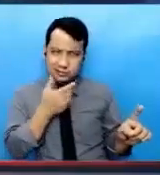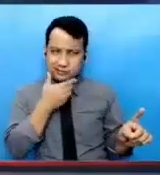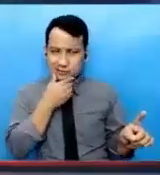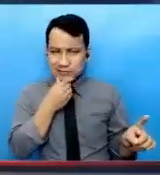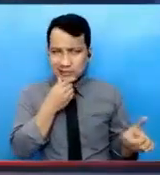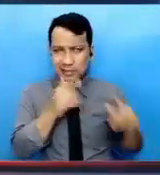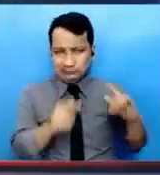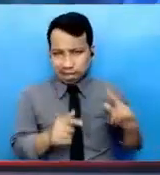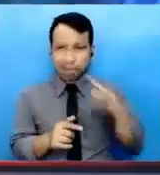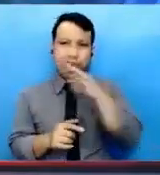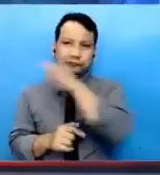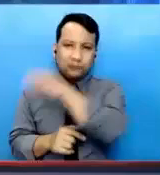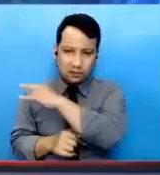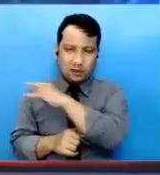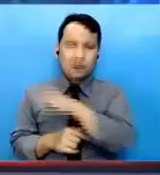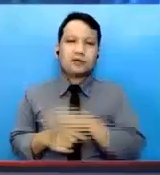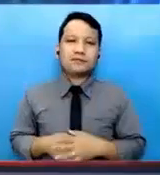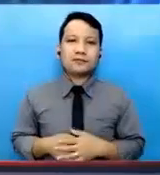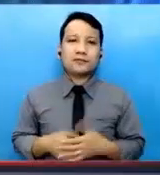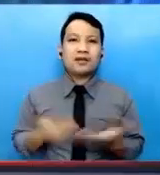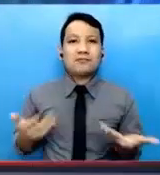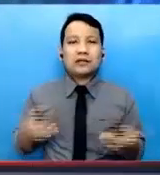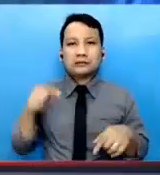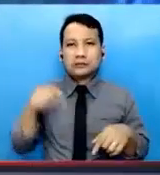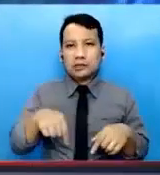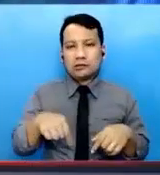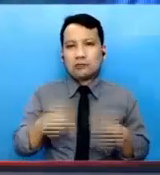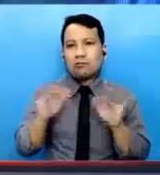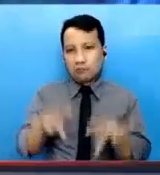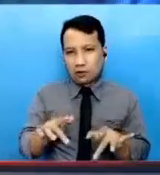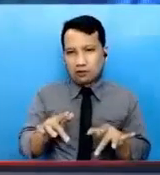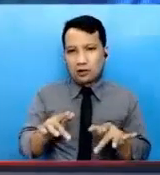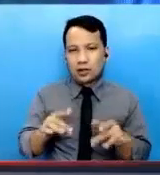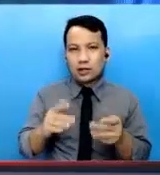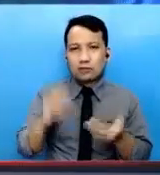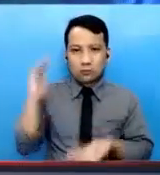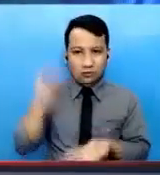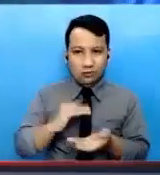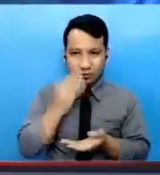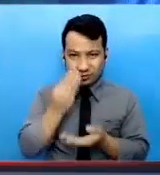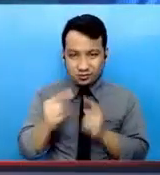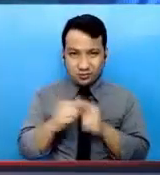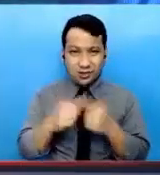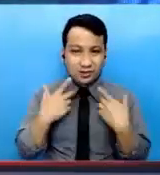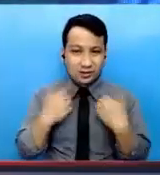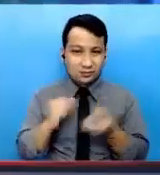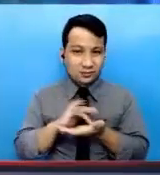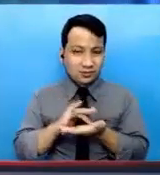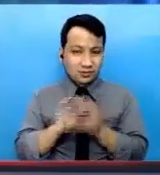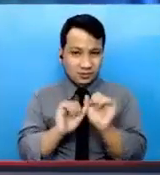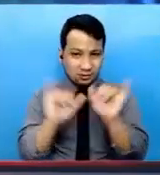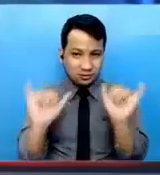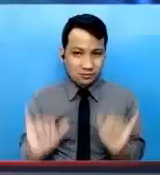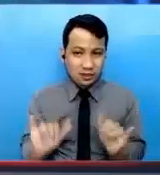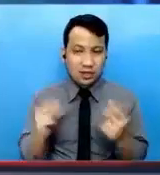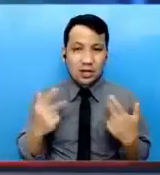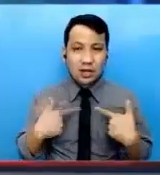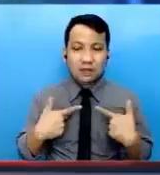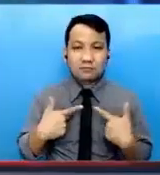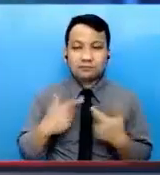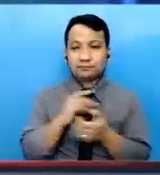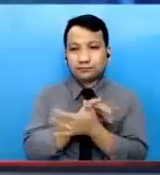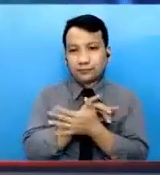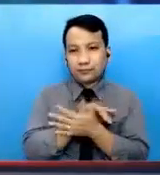Ang problema, pilay ang ating healthcare system kung kailan pa naman may pandemya. Nasa frontline ng balitang yan, si